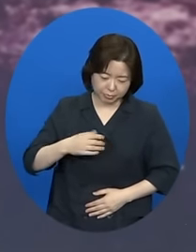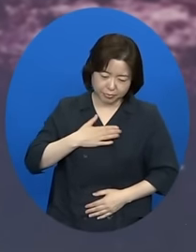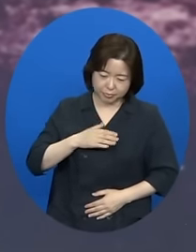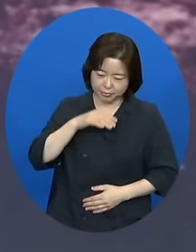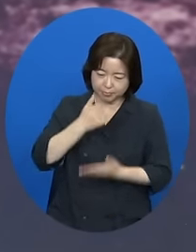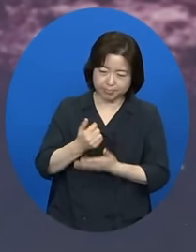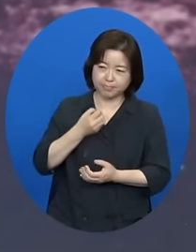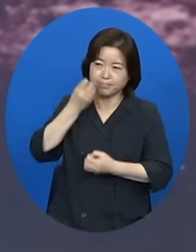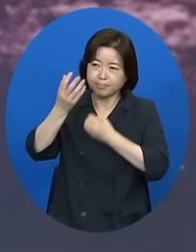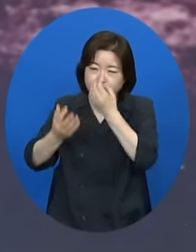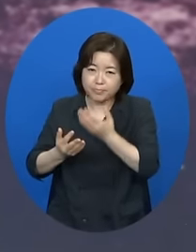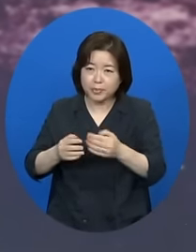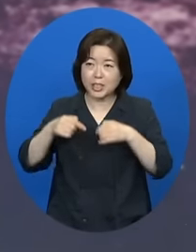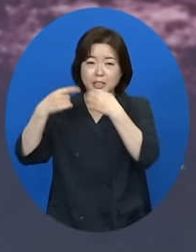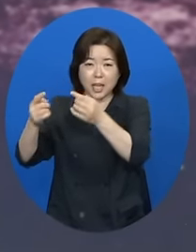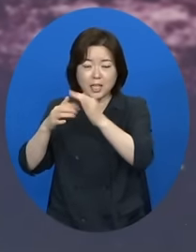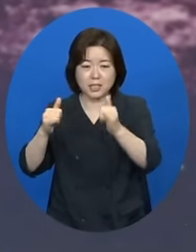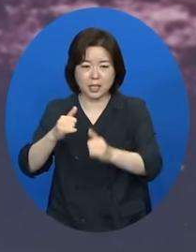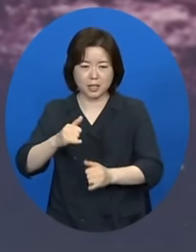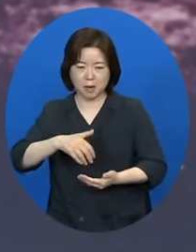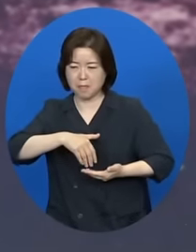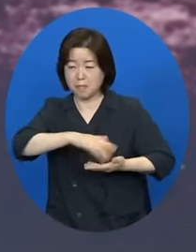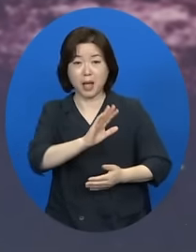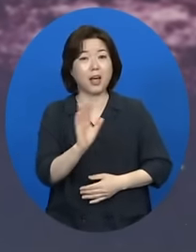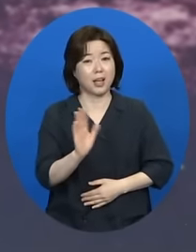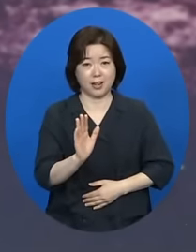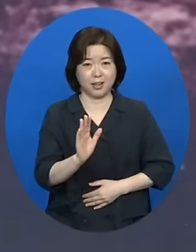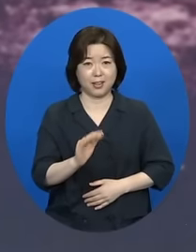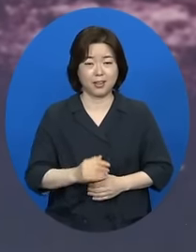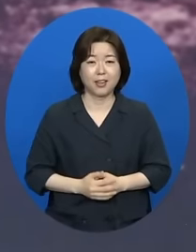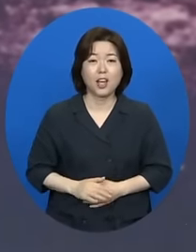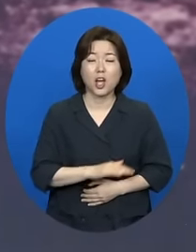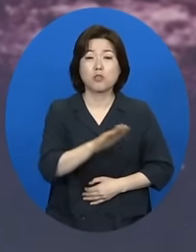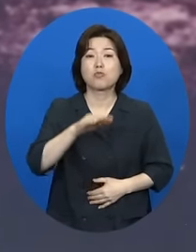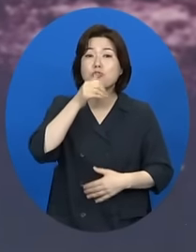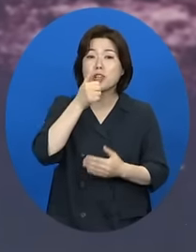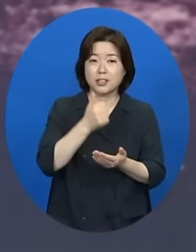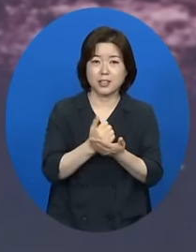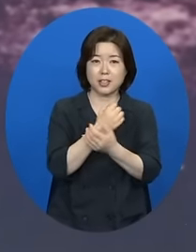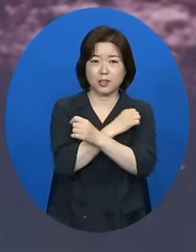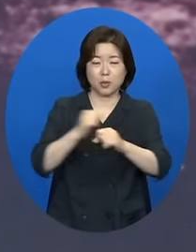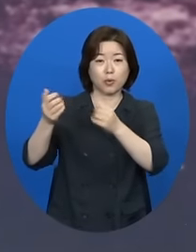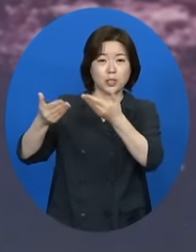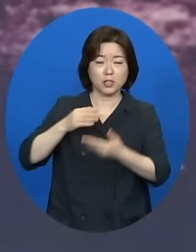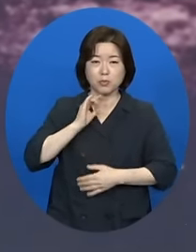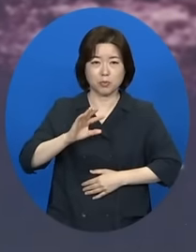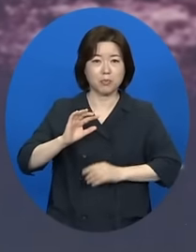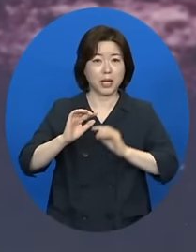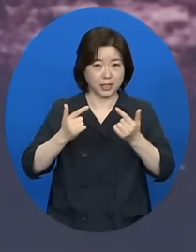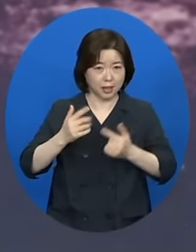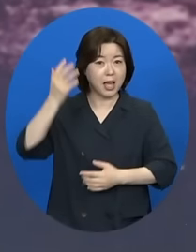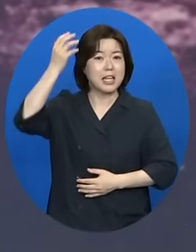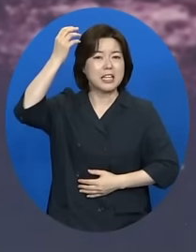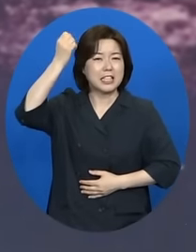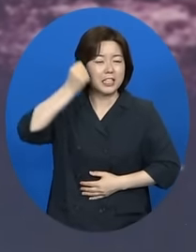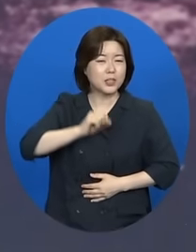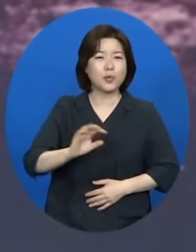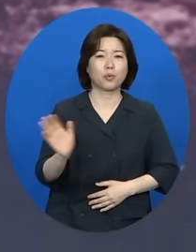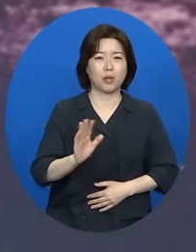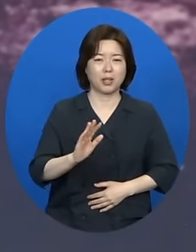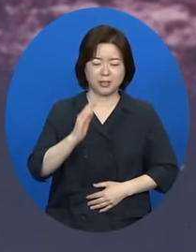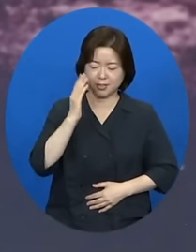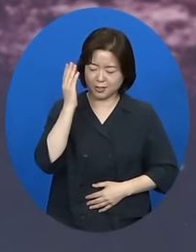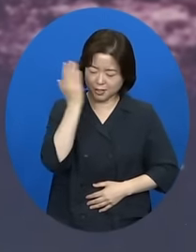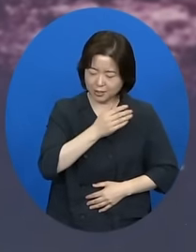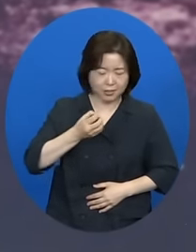회개하고 나아가는 자를 멸시치 아니하시고 우리의 죄를 용서하실 뿐만 아니라 기억도 아니하시는 분이신